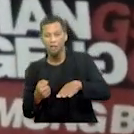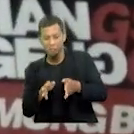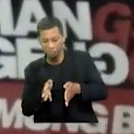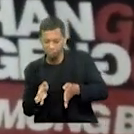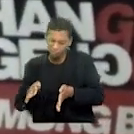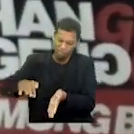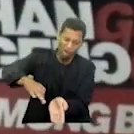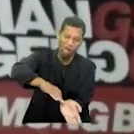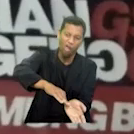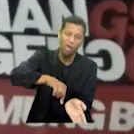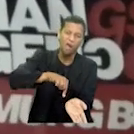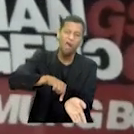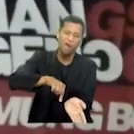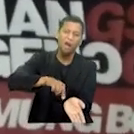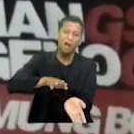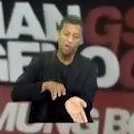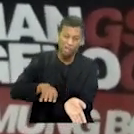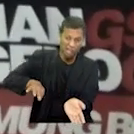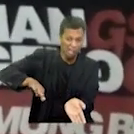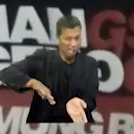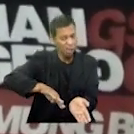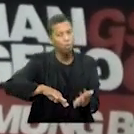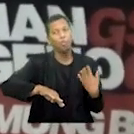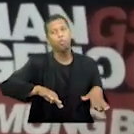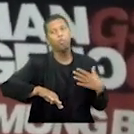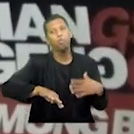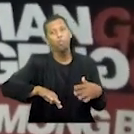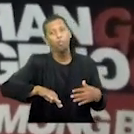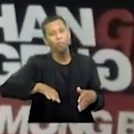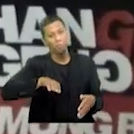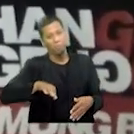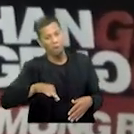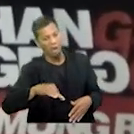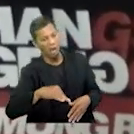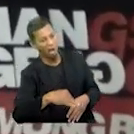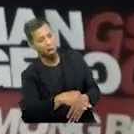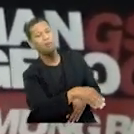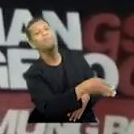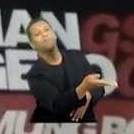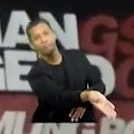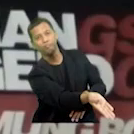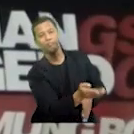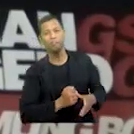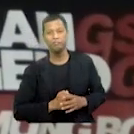misalkan dilewati atau dilintasi oleh kendaraan berat, itu dia juga posisinya akan miring, beban kendaraan tentunya akan